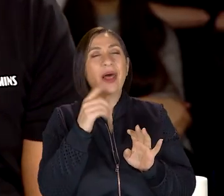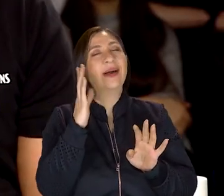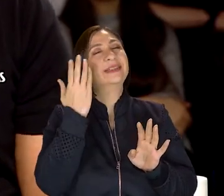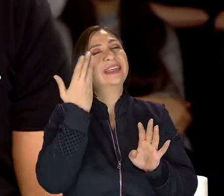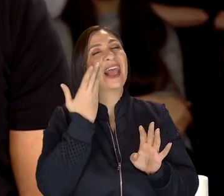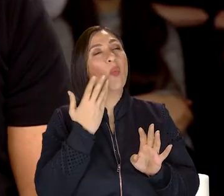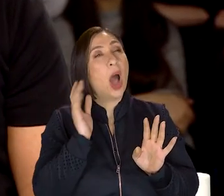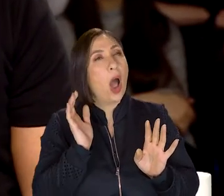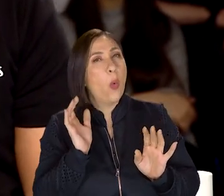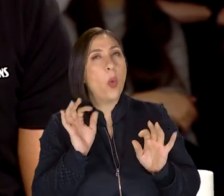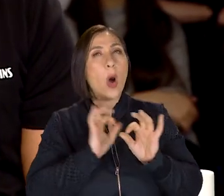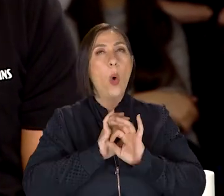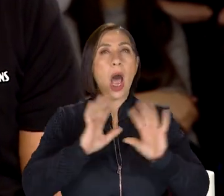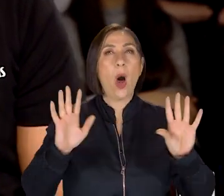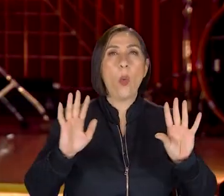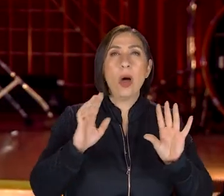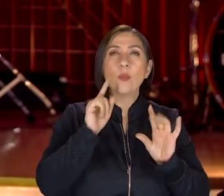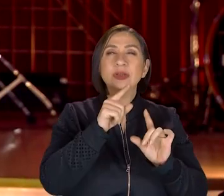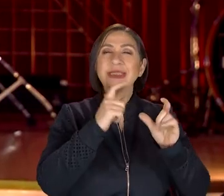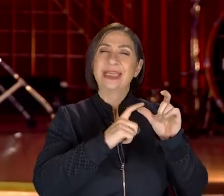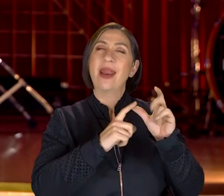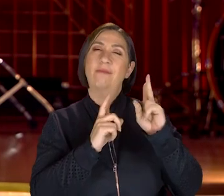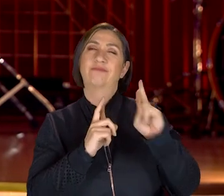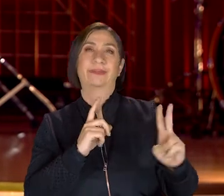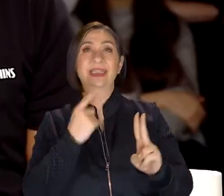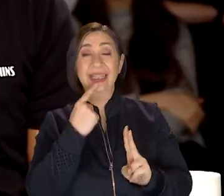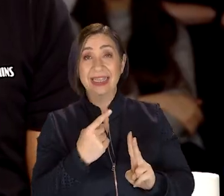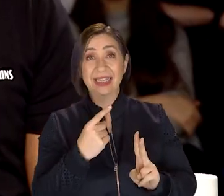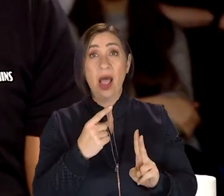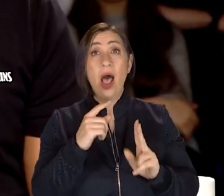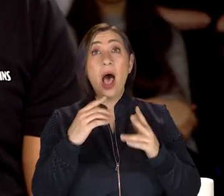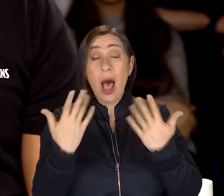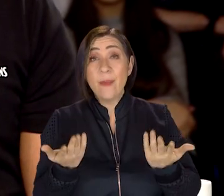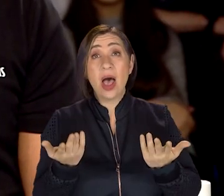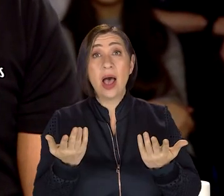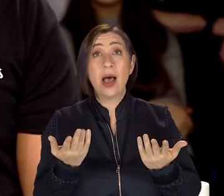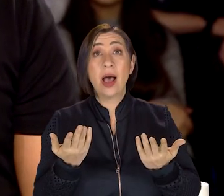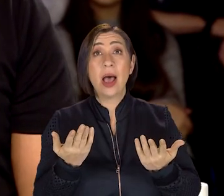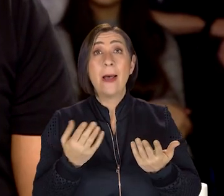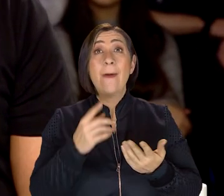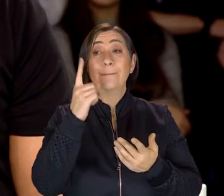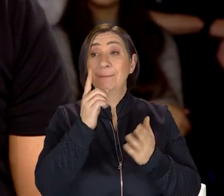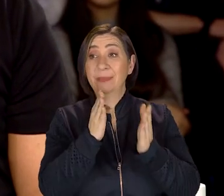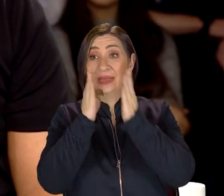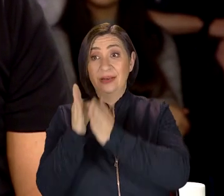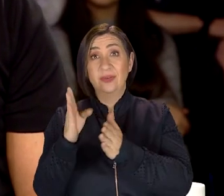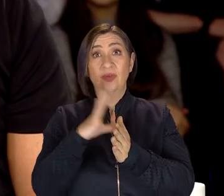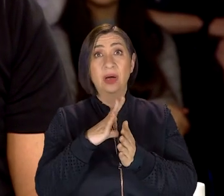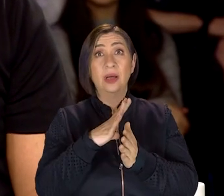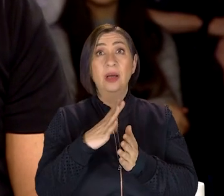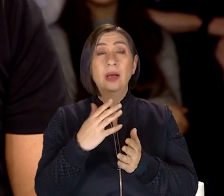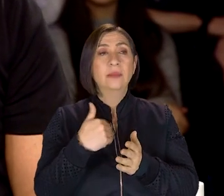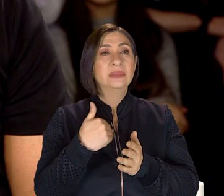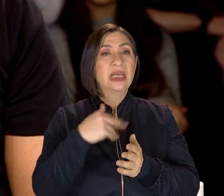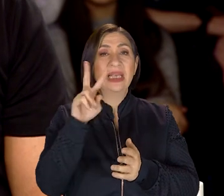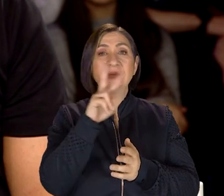filan. Wow. Evet bunu yani bu sadece Serdar'dan çıkabilir dedin. Ama bir de bir tarafı var. Abi bize